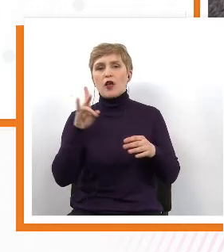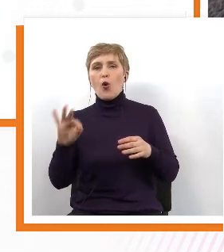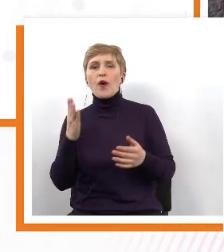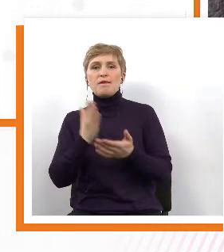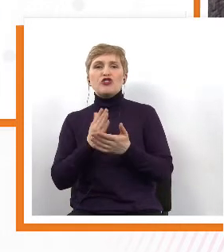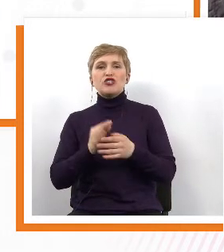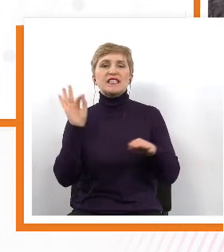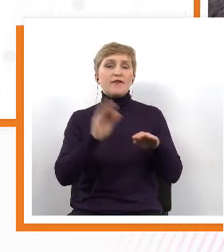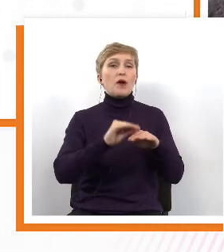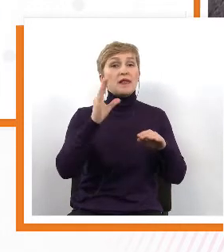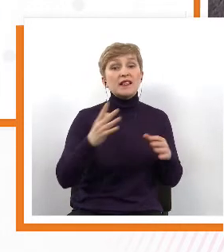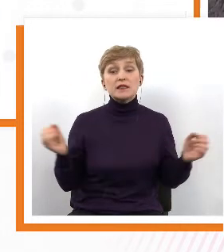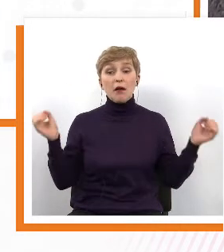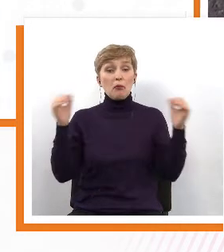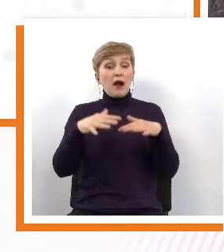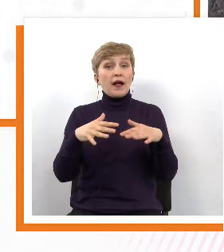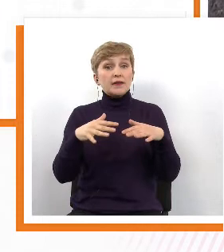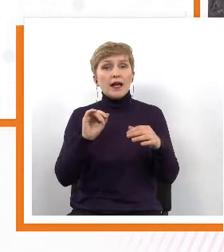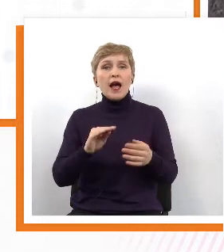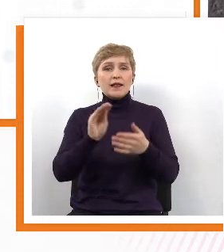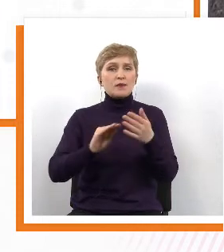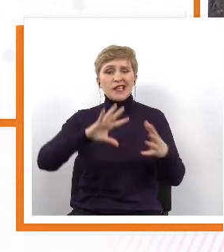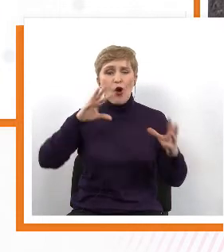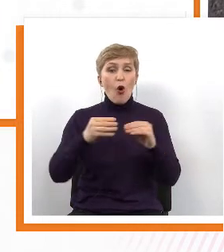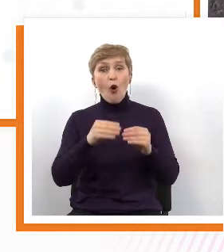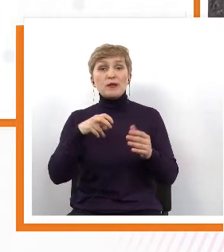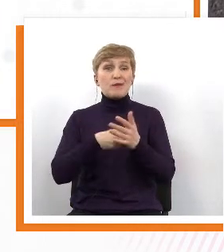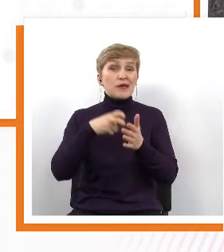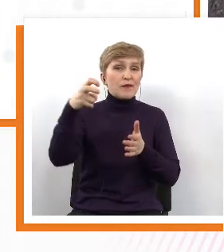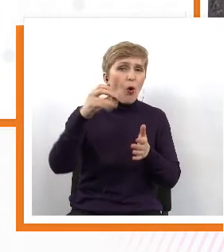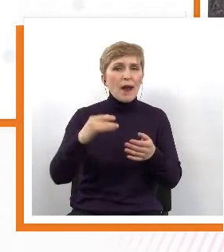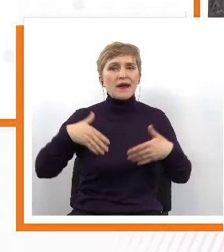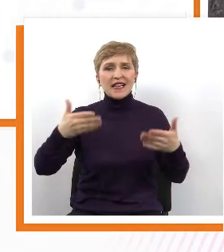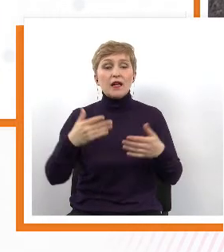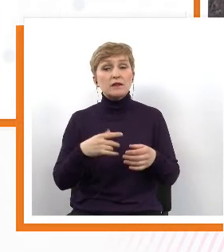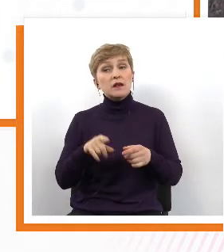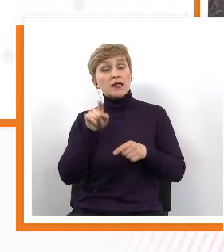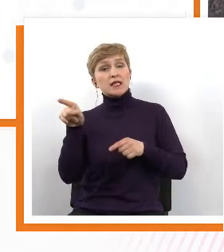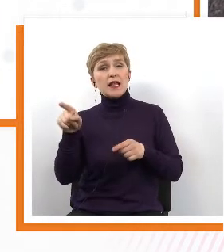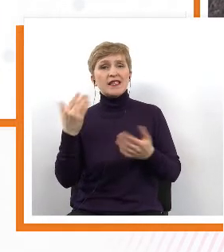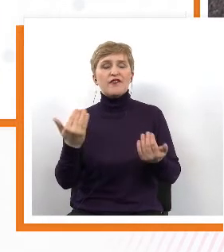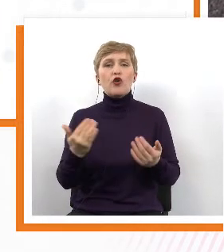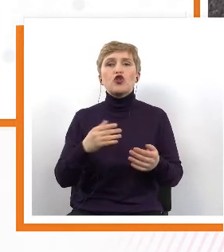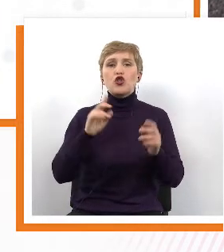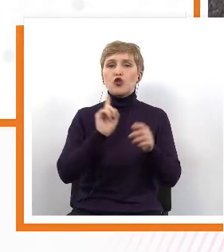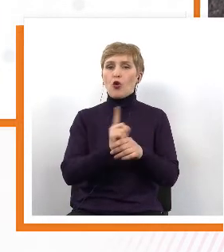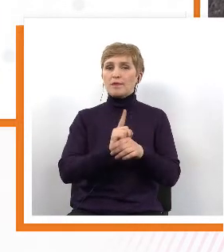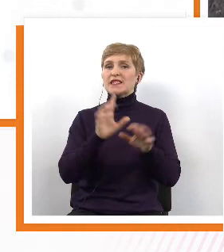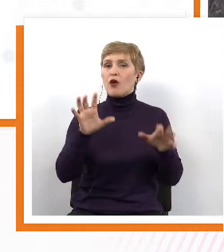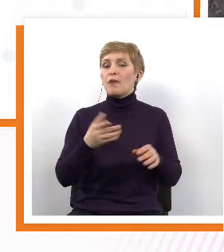собраться, написать общее письмо или предложение, ссылаясь на сегодняшние нормы закона вот по этим трем направлениям,